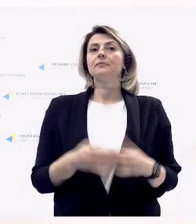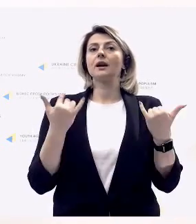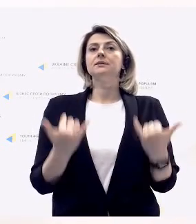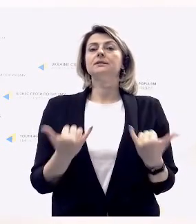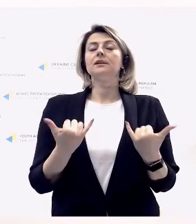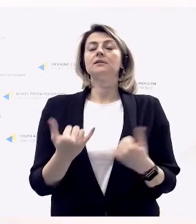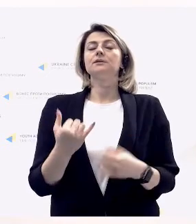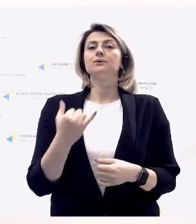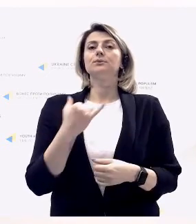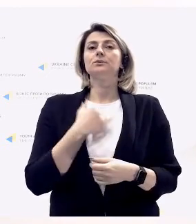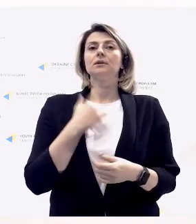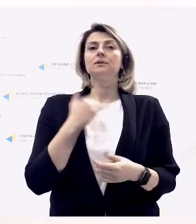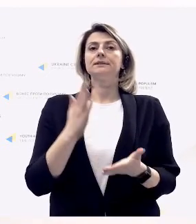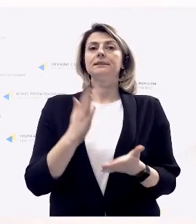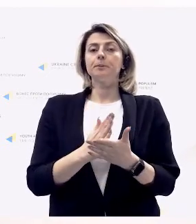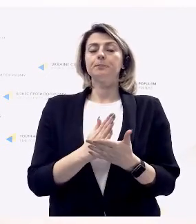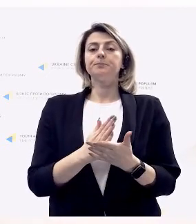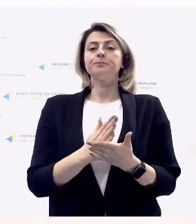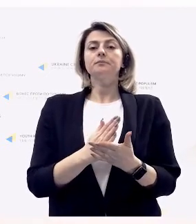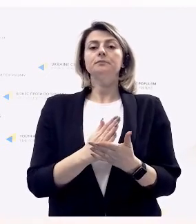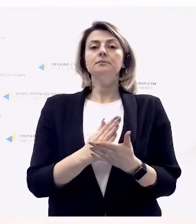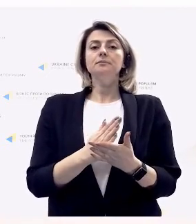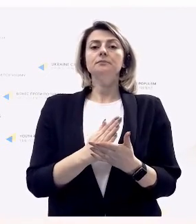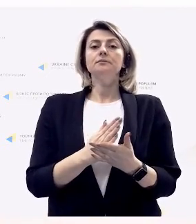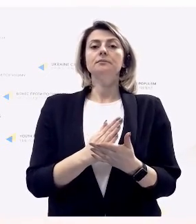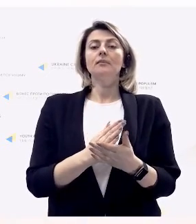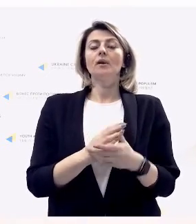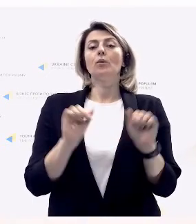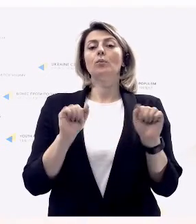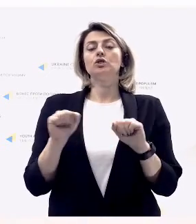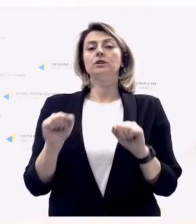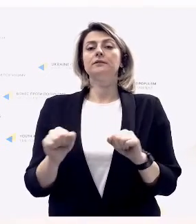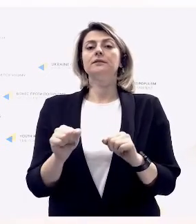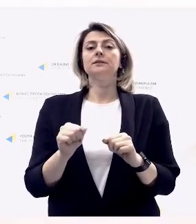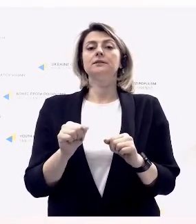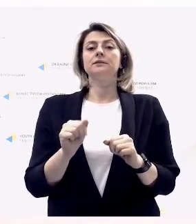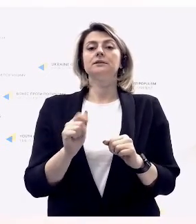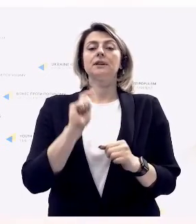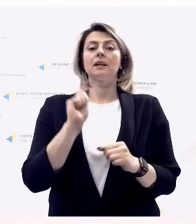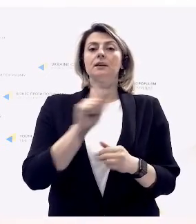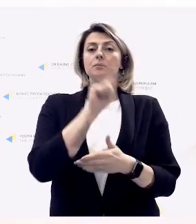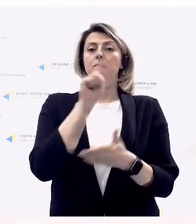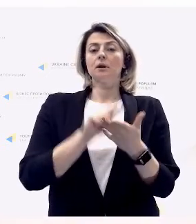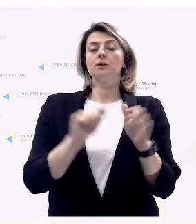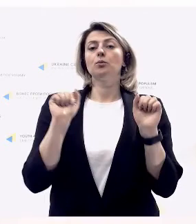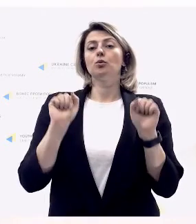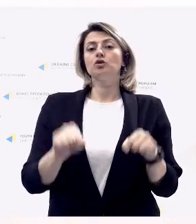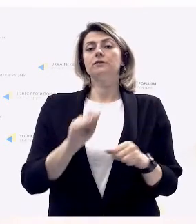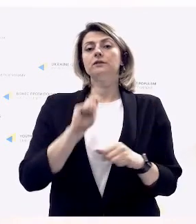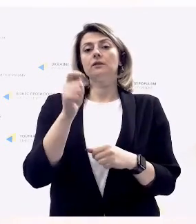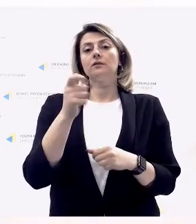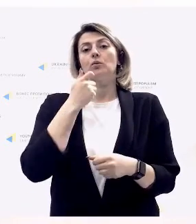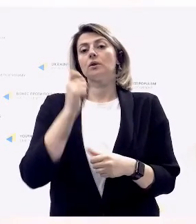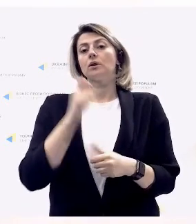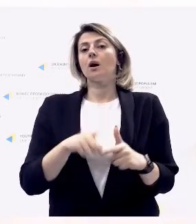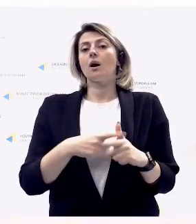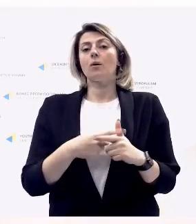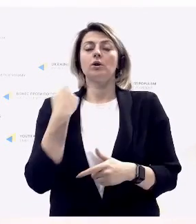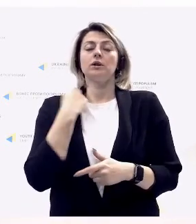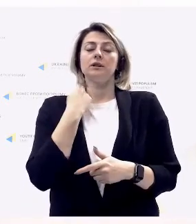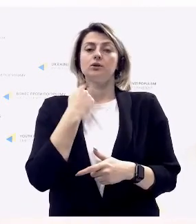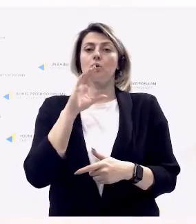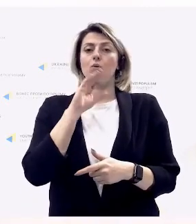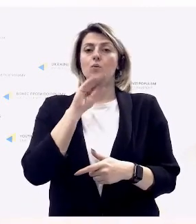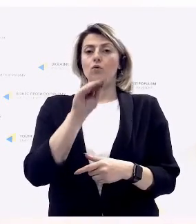Зараз в нас є можливість задати питання. Можете задавати їх або українською, або